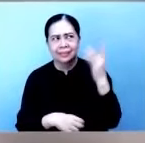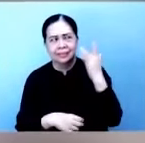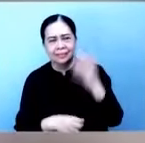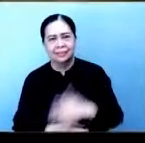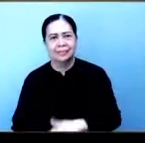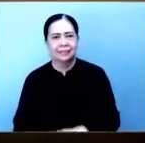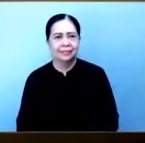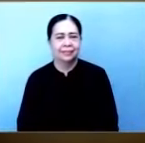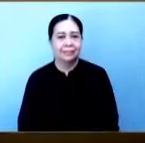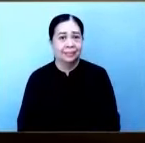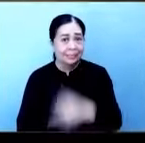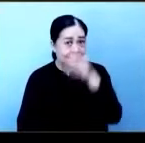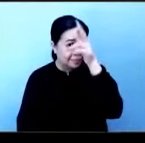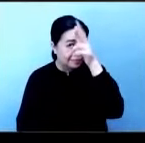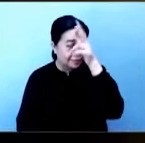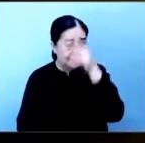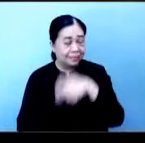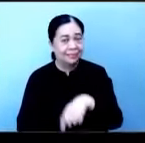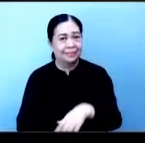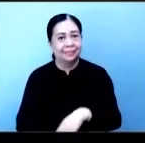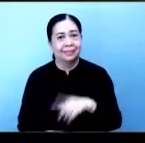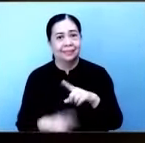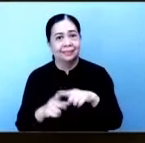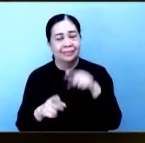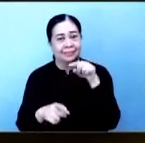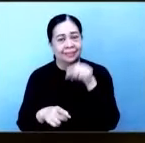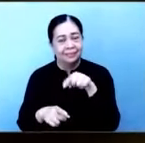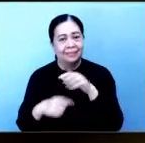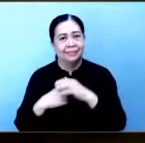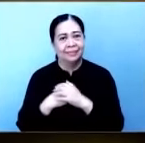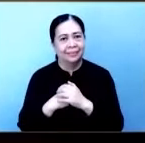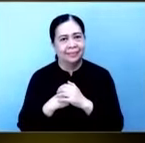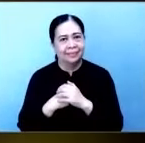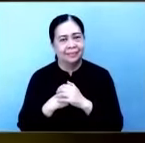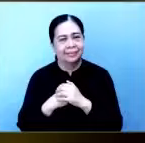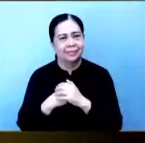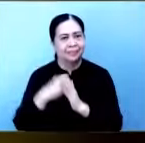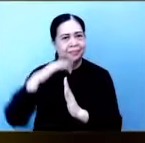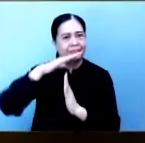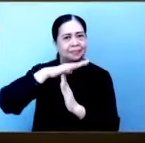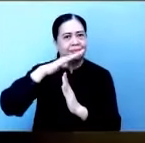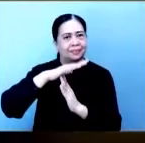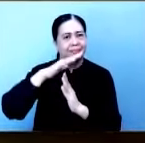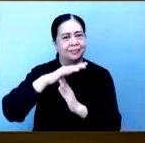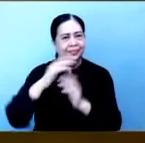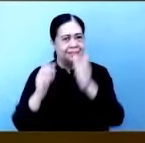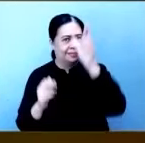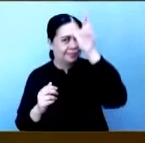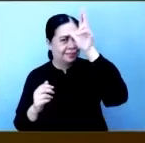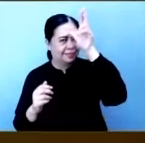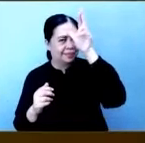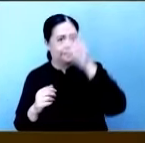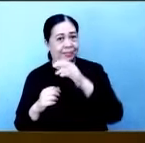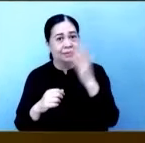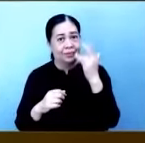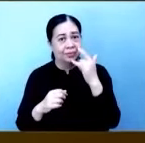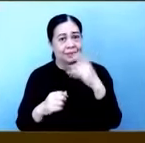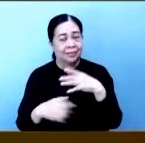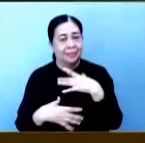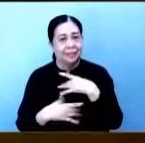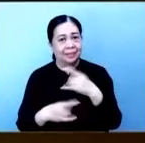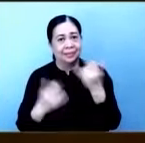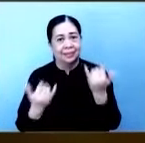Chimken? Pero ang fur baby na to, time out muna sa Chimken. Dahil ang trip niya these